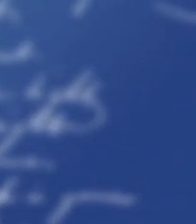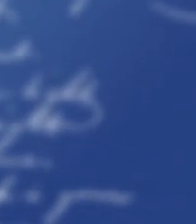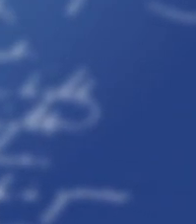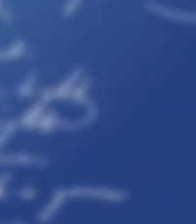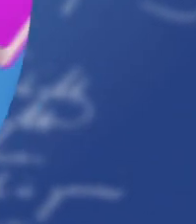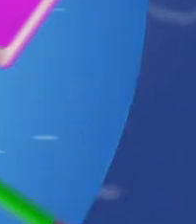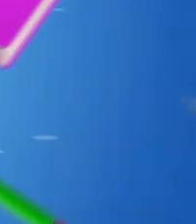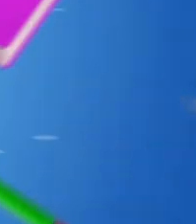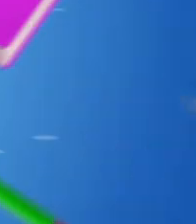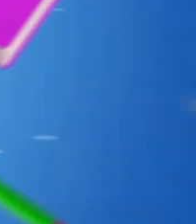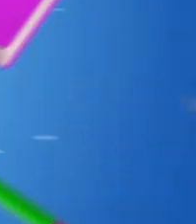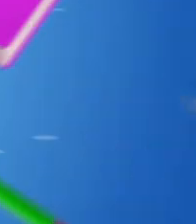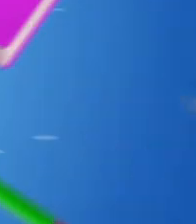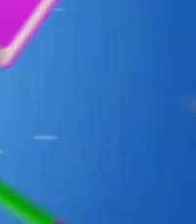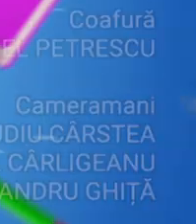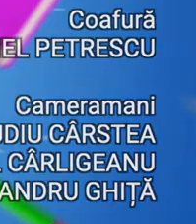Să